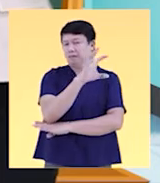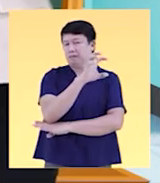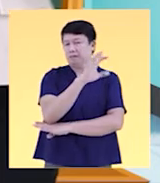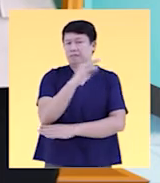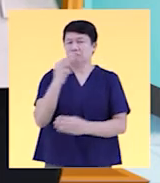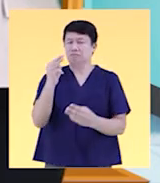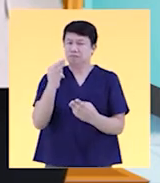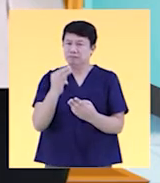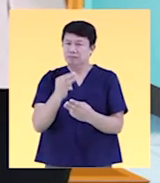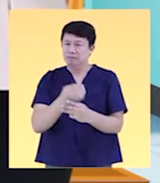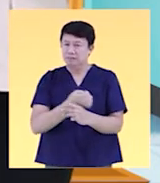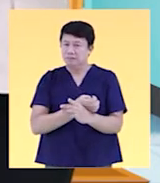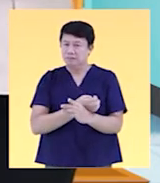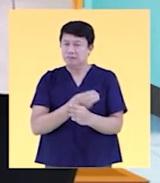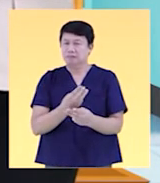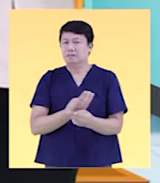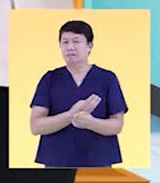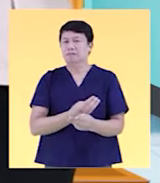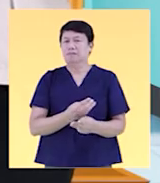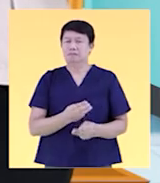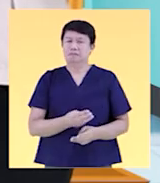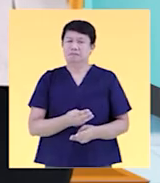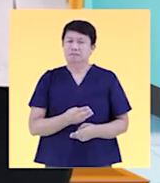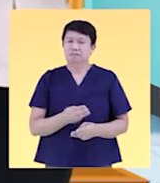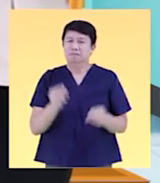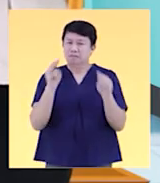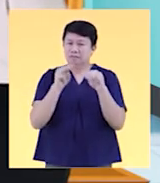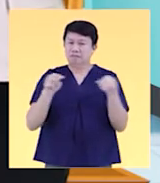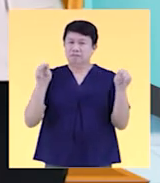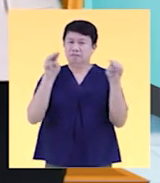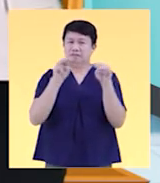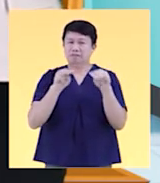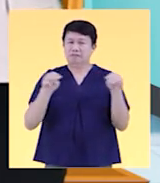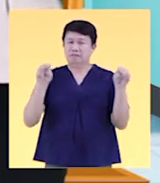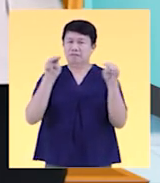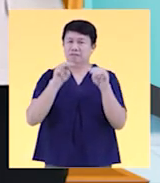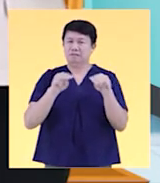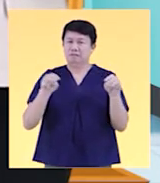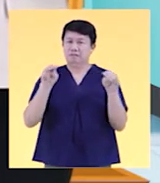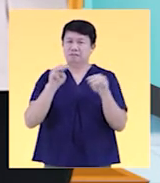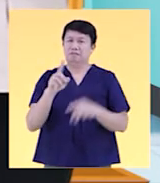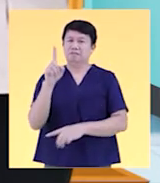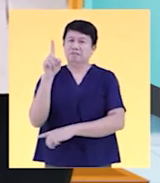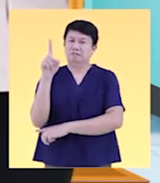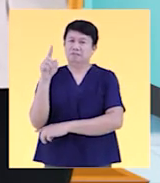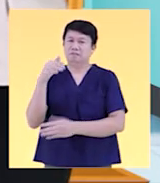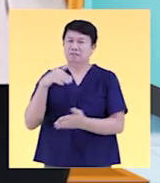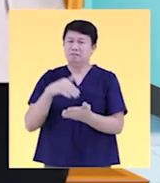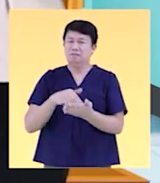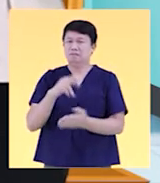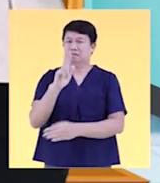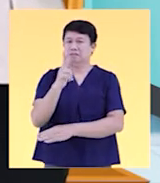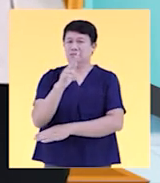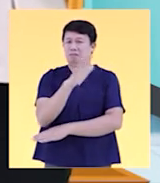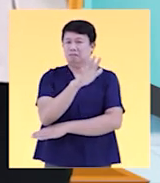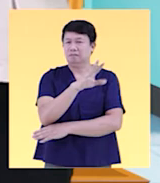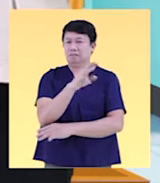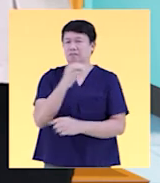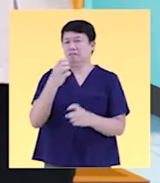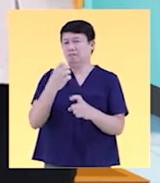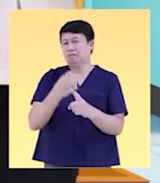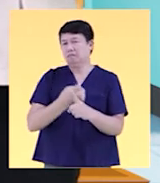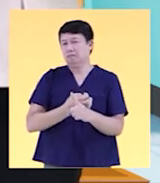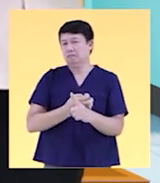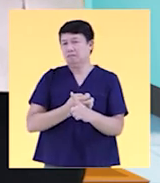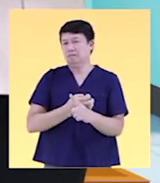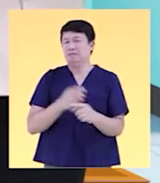1,115 na piraso ng napitas na mangga noong Lunes at 1,035 naman na piraso na